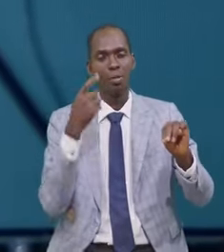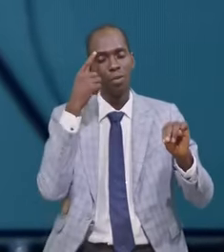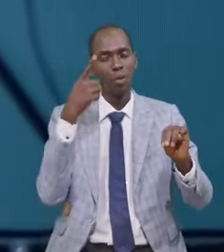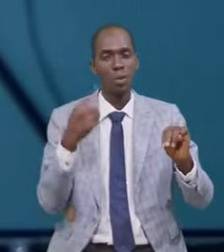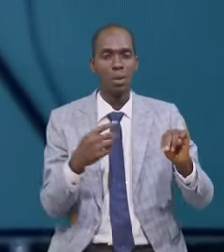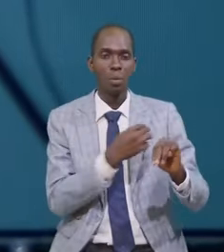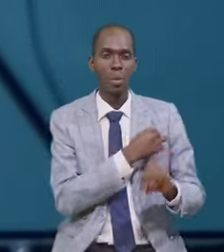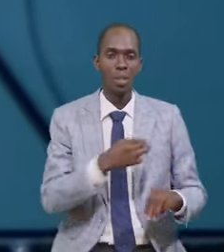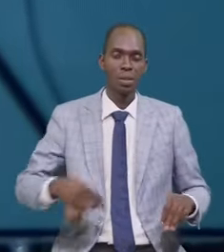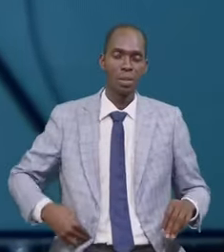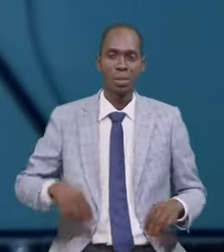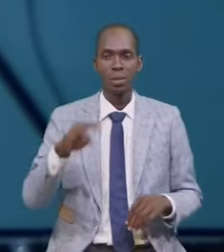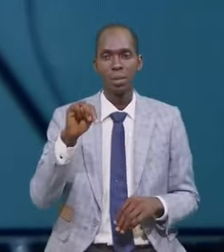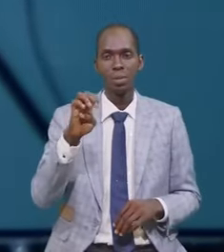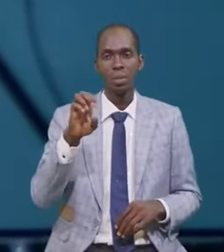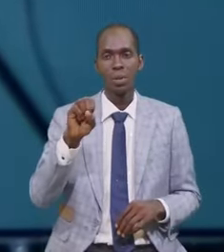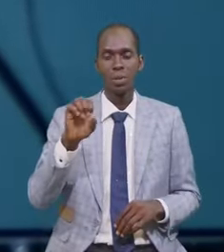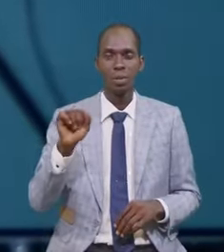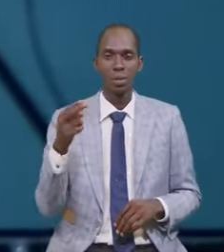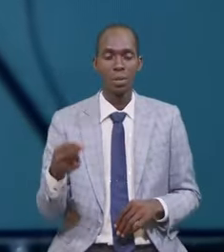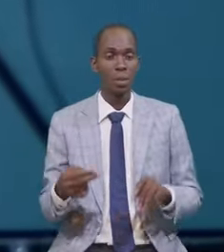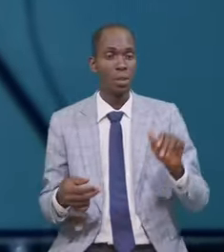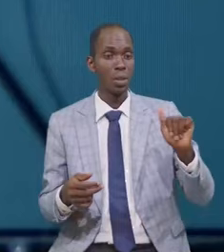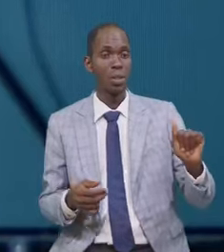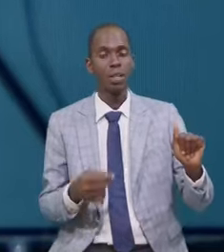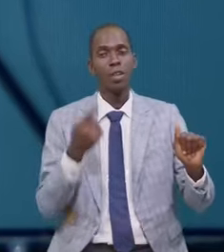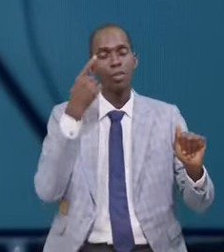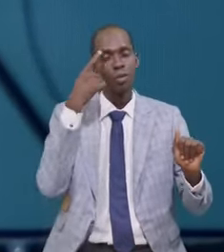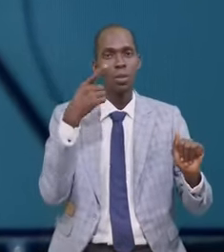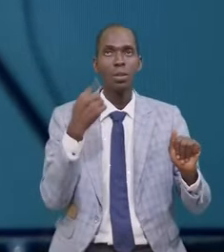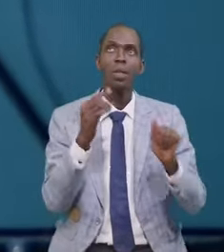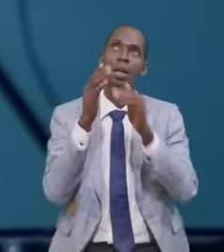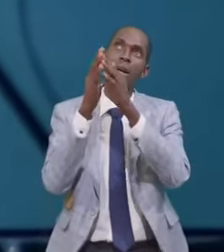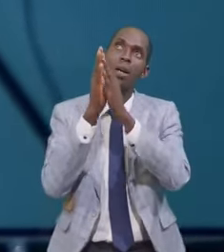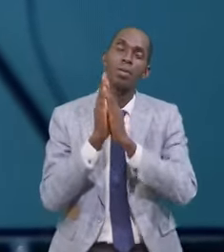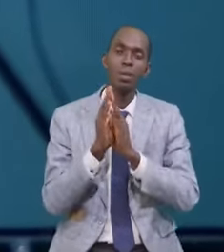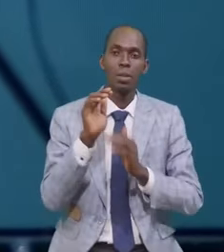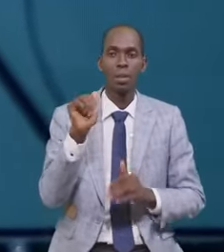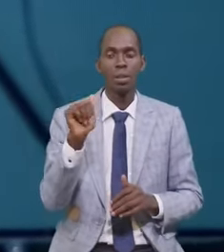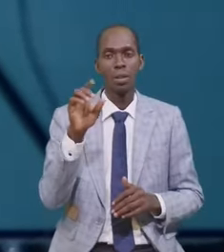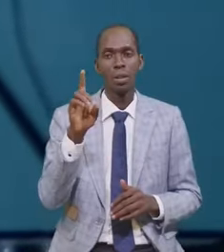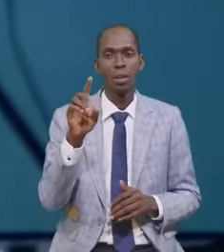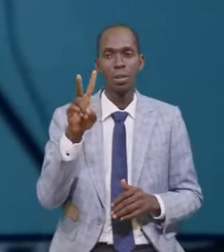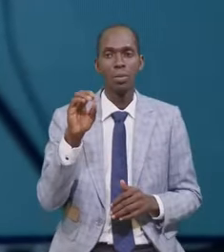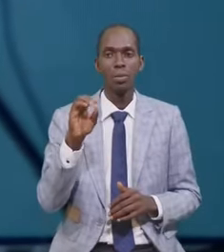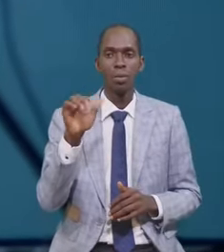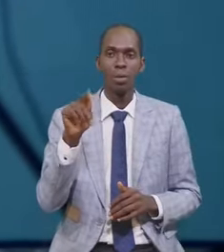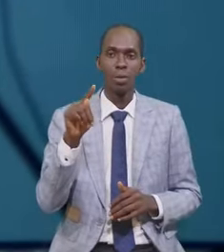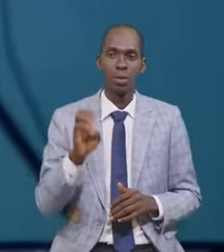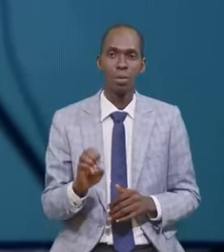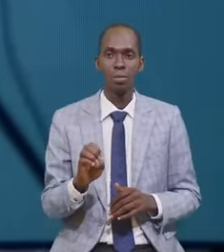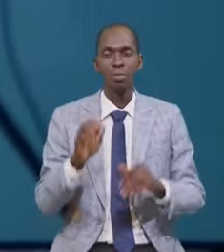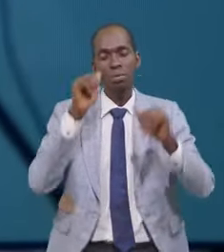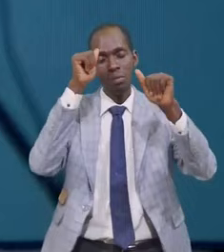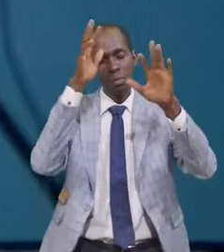ఆఖరి అక్షరాల్లో ఎం తీసుకున్నాం. ది అడ్వొకేట్. రెండవది ఏ అనే అక్షరం అడ్వొకేట్ ఫర్ ఆయన న్యాయవాది. We